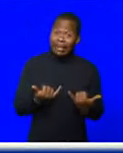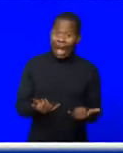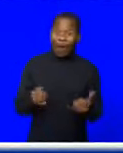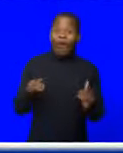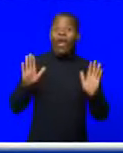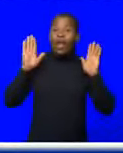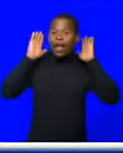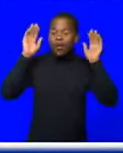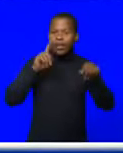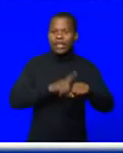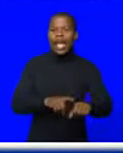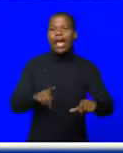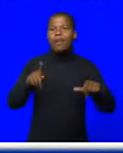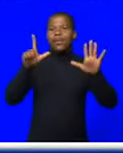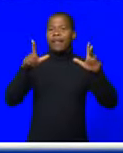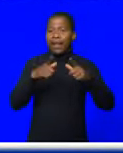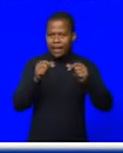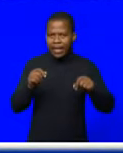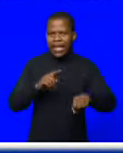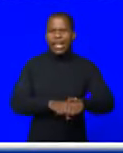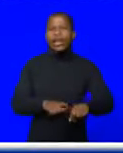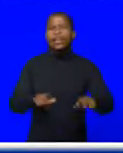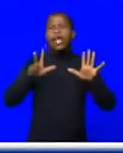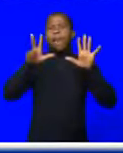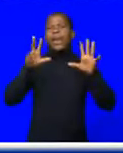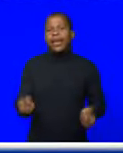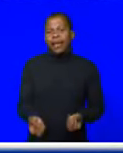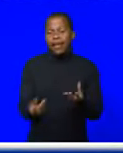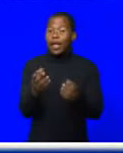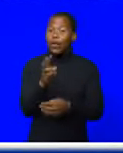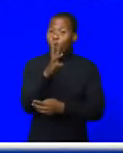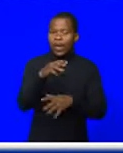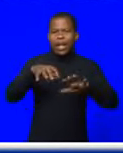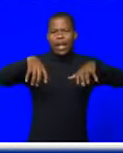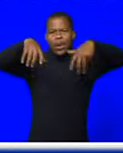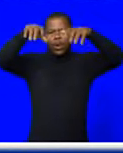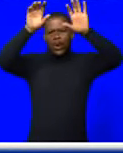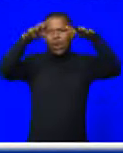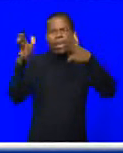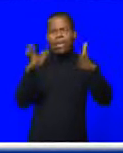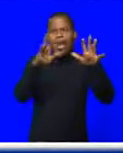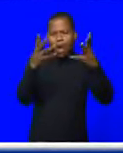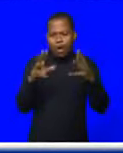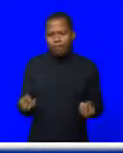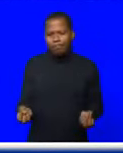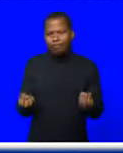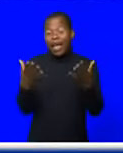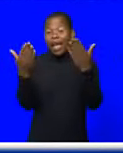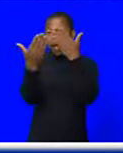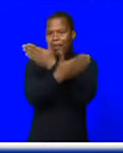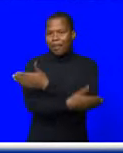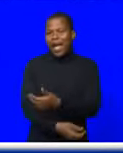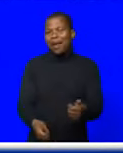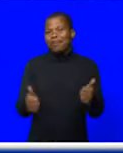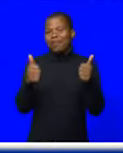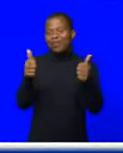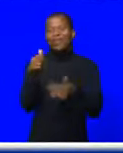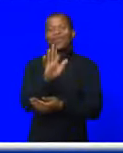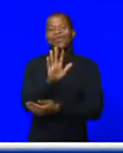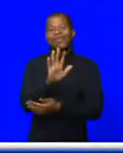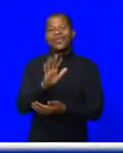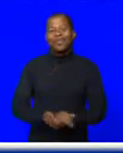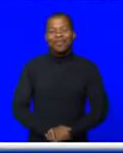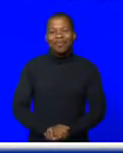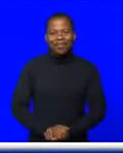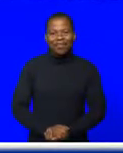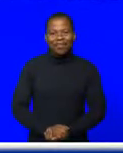Sidishase kubeya lapho enkona lomuhle Tindzaba besiniphathe tona ngensimbi yesikhombisa sitanishiya naso simo solutulu semadolobha lakhethiwe busuku lobuhle